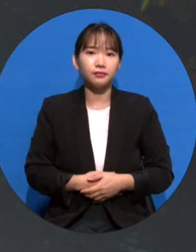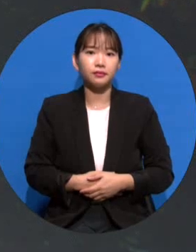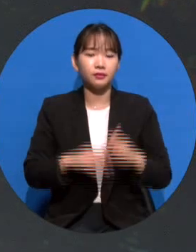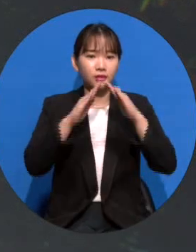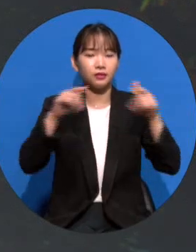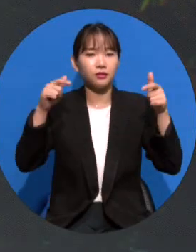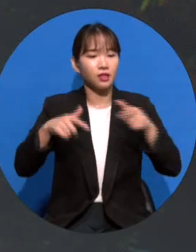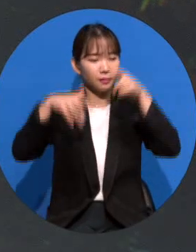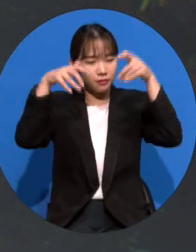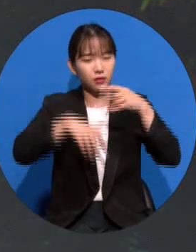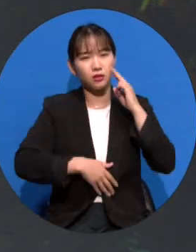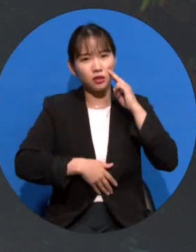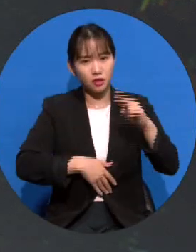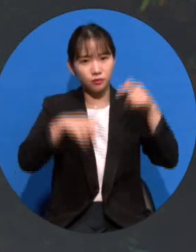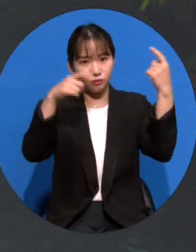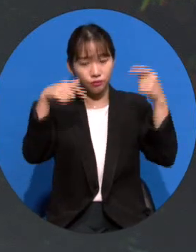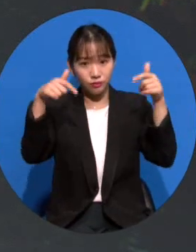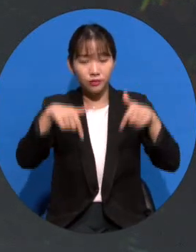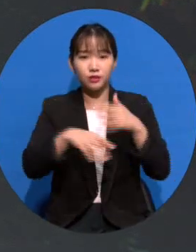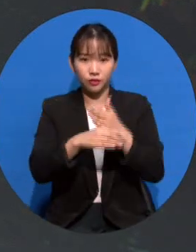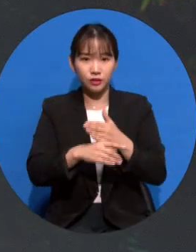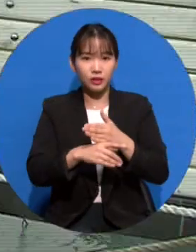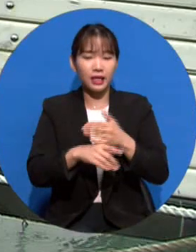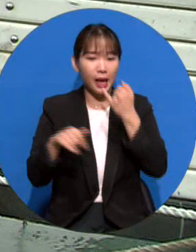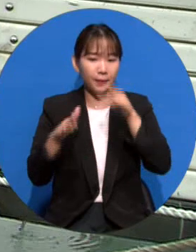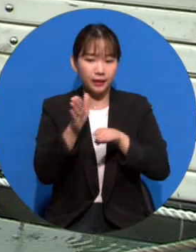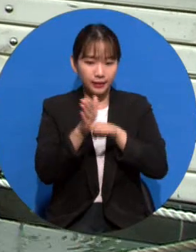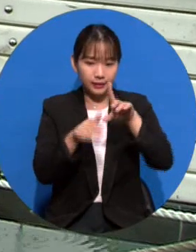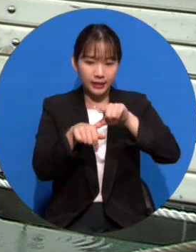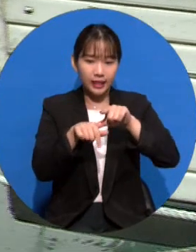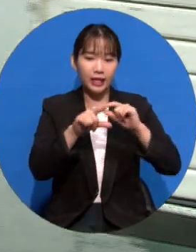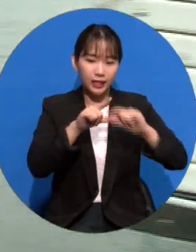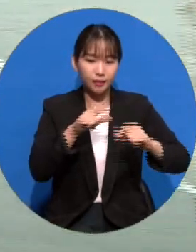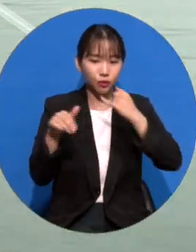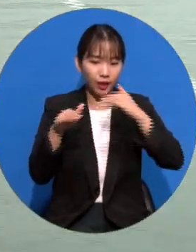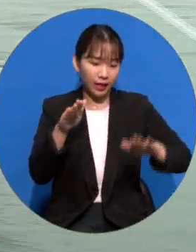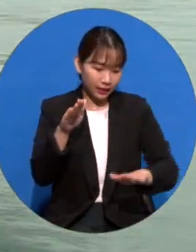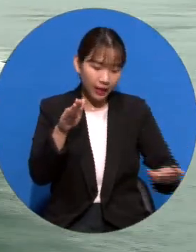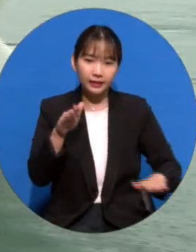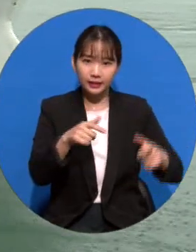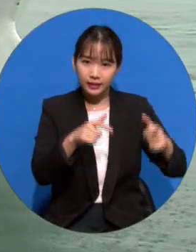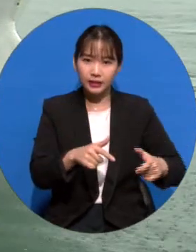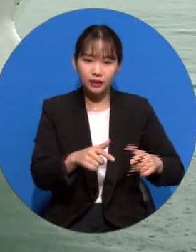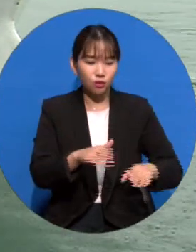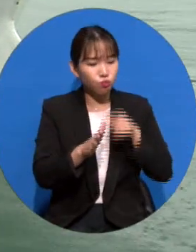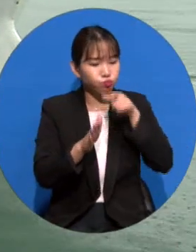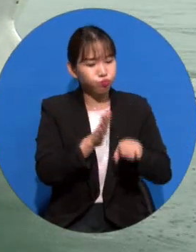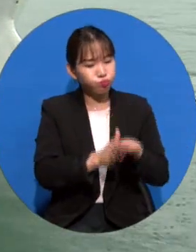이처럼 전남 지역에 많은 비가 내리고 있는 가운데 만조 시각 일부 해안가 저지대 침수 피해가 우려되고